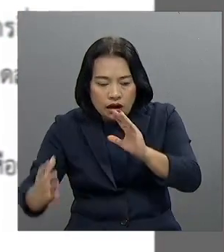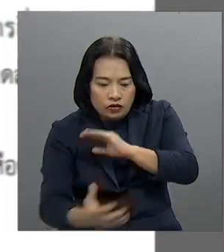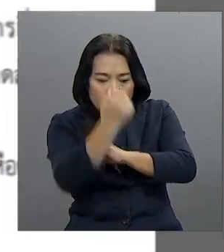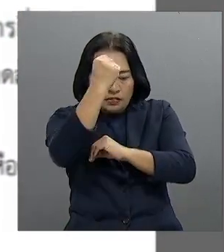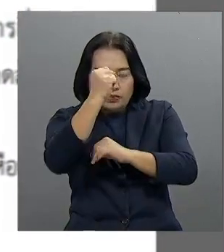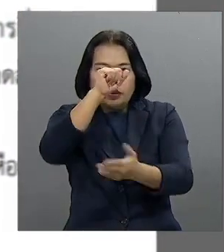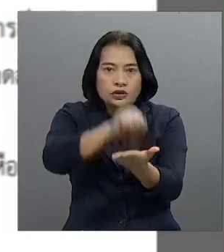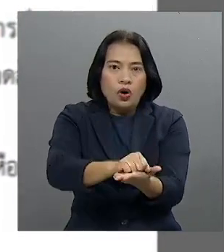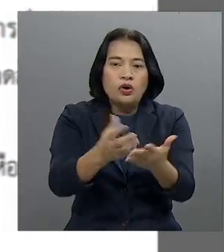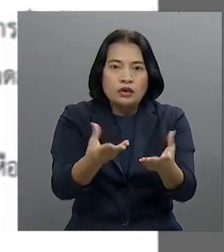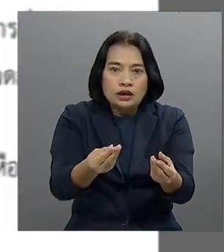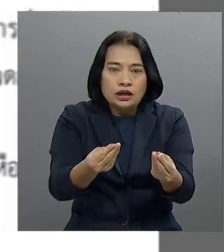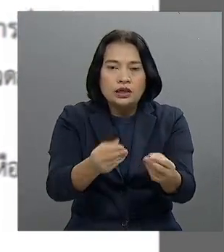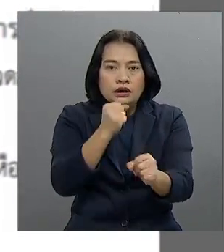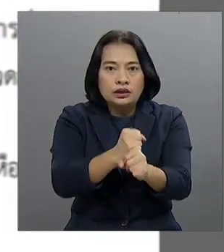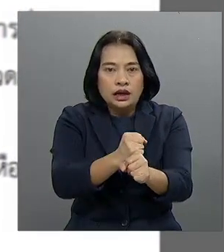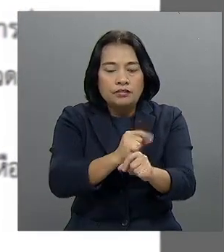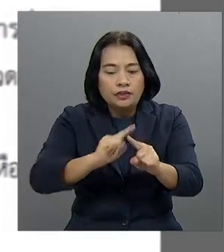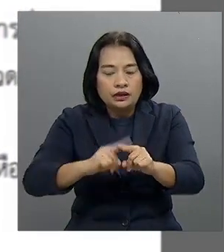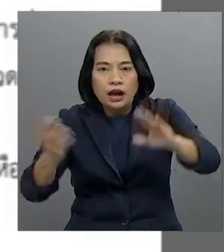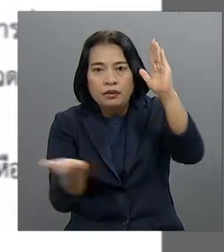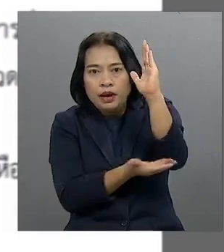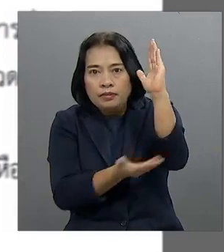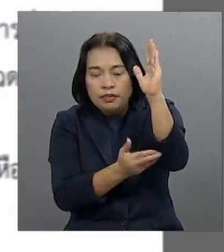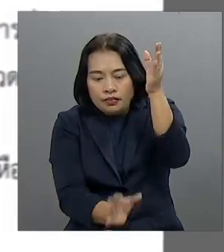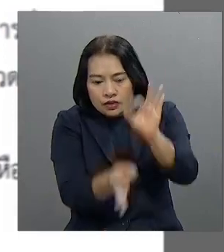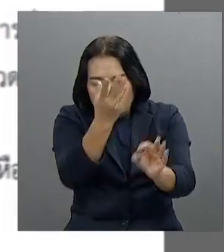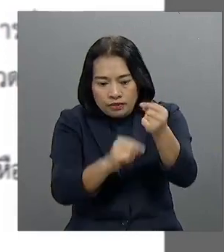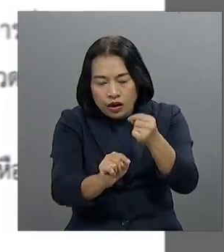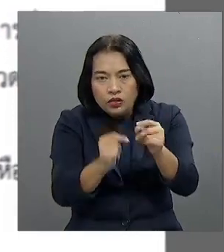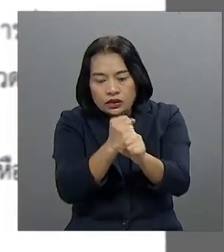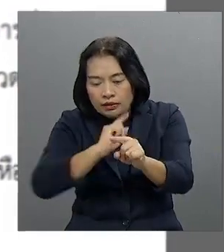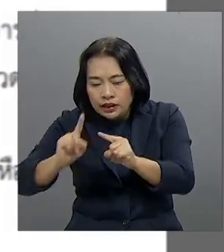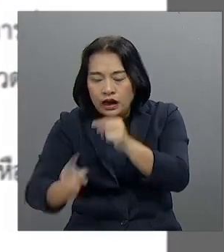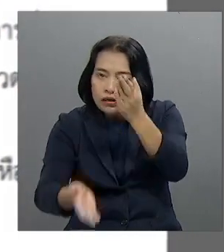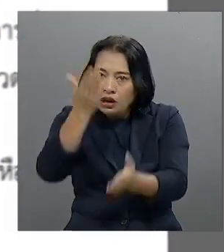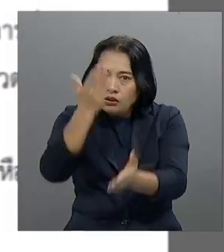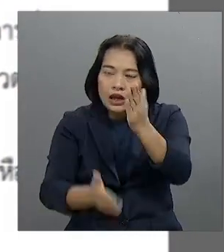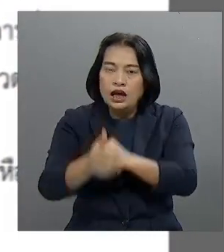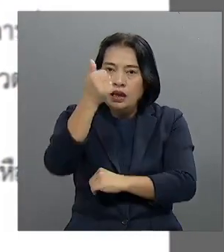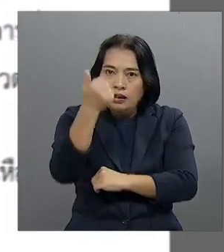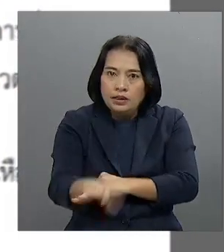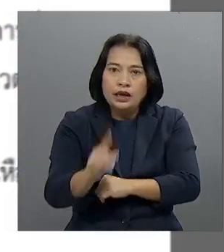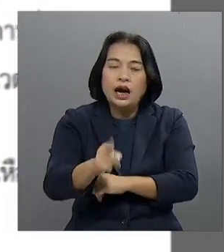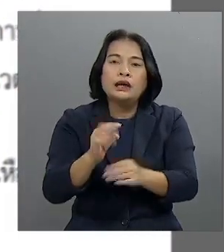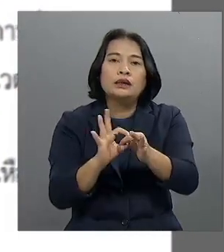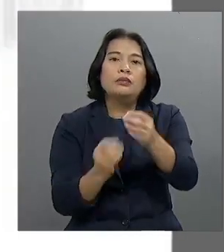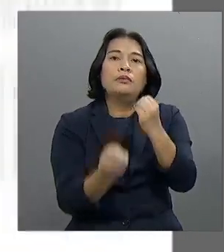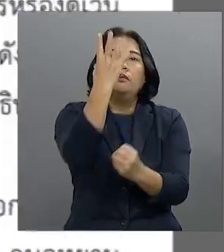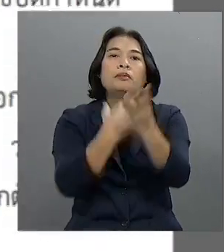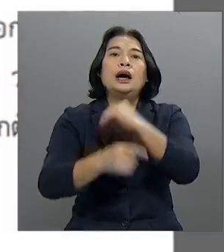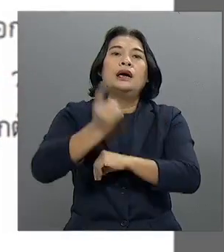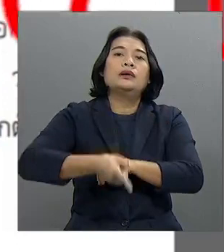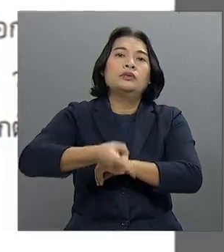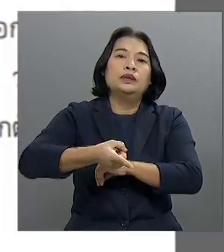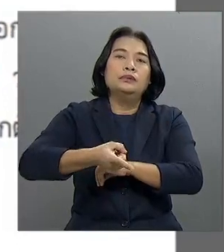ก่อสราง แพ้วถาง ข่าป่า หอการทำด้วยปการดายๆให้เสอมสภาพ หรอเปี่ยนแปลงสภาพพ้นที่ไปจาก